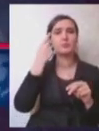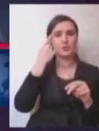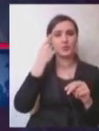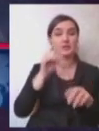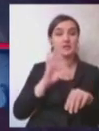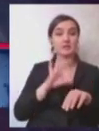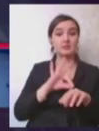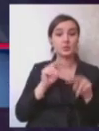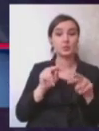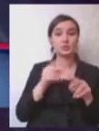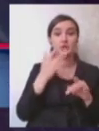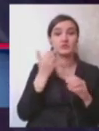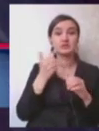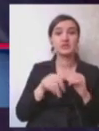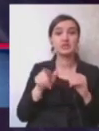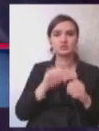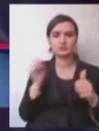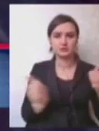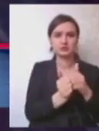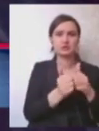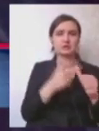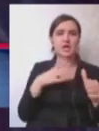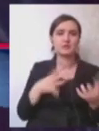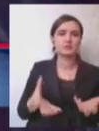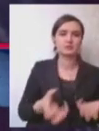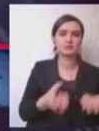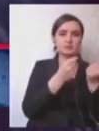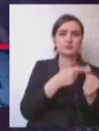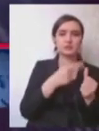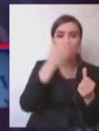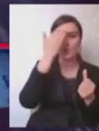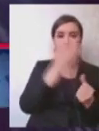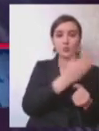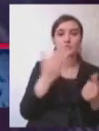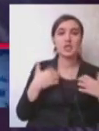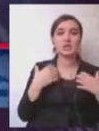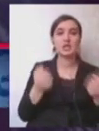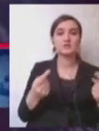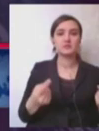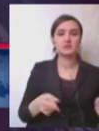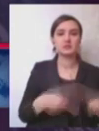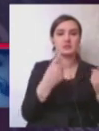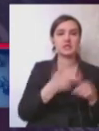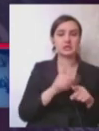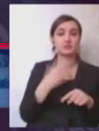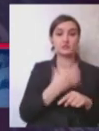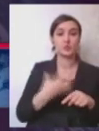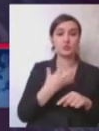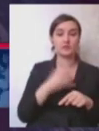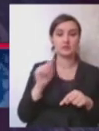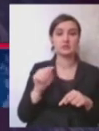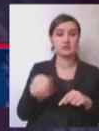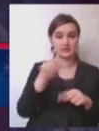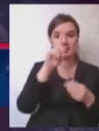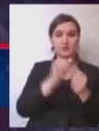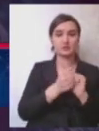კონტროლის ცენტრი ქვეყნის ავანგარდში დგას და ძალიან დიდ როლს ასრულებს საზოგადოებრივი ჯანდაცვის სფეროში, ძალიან დიდ უზარმაზარებს. თქვენ გახსოვთ ალბათ